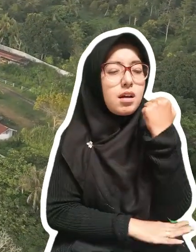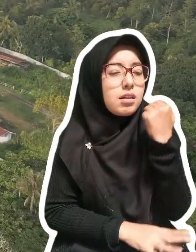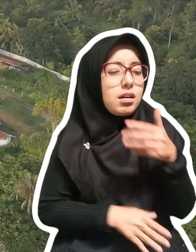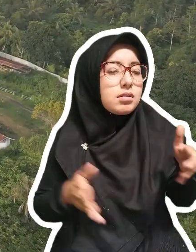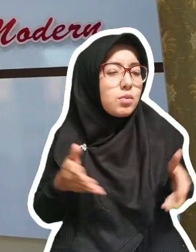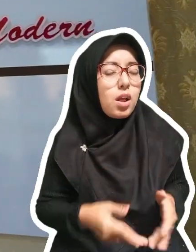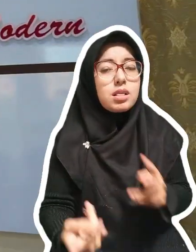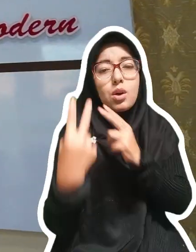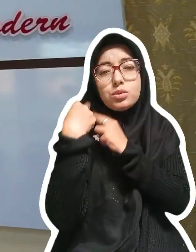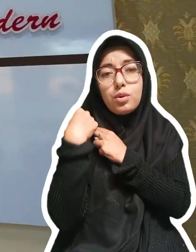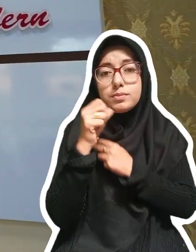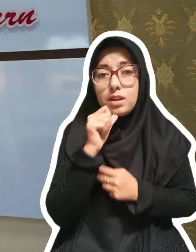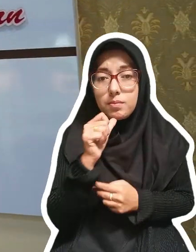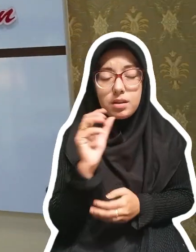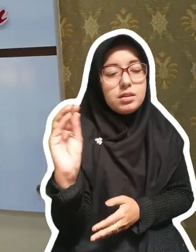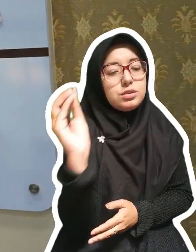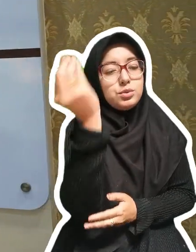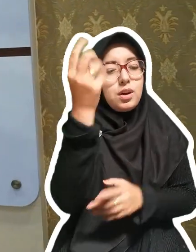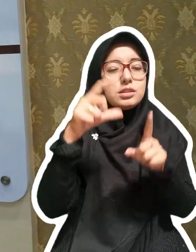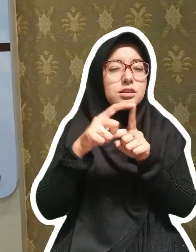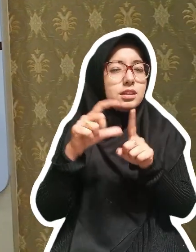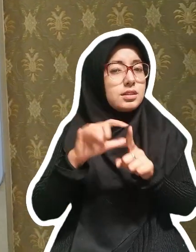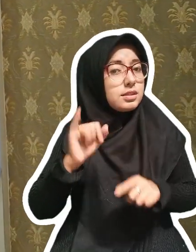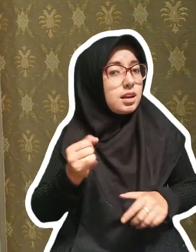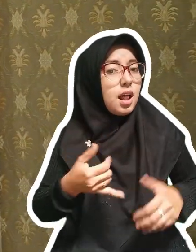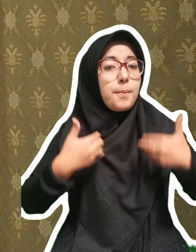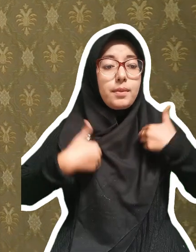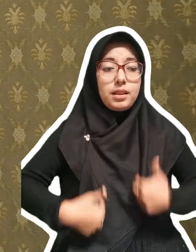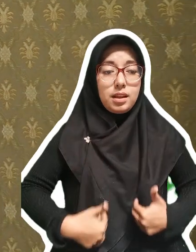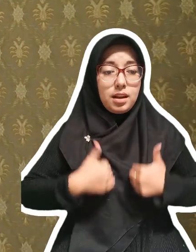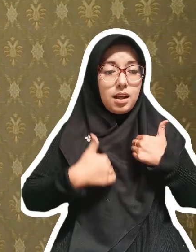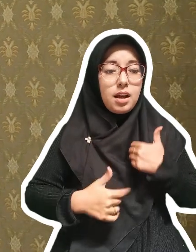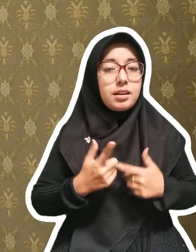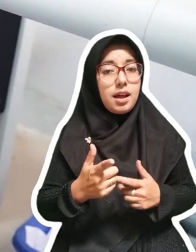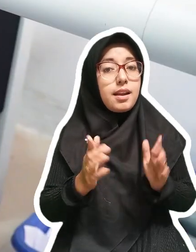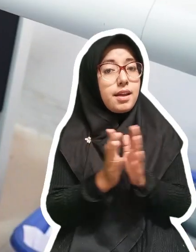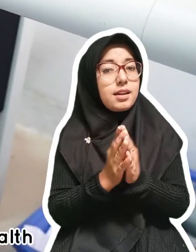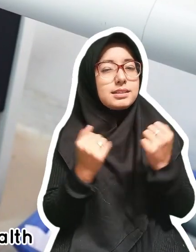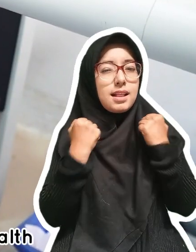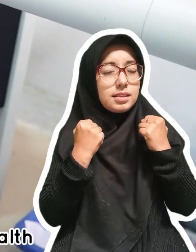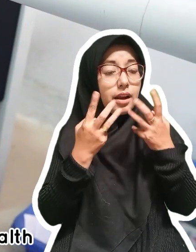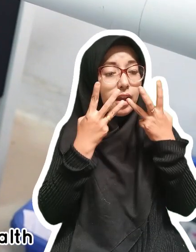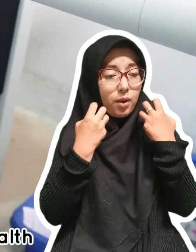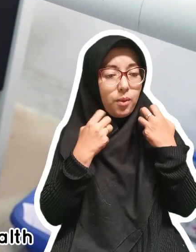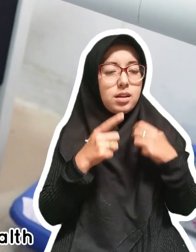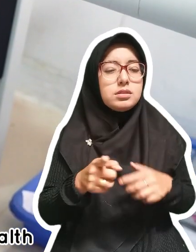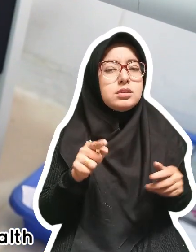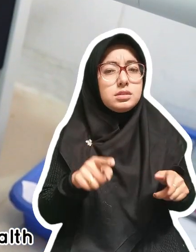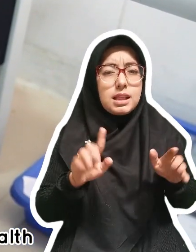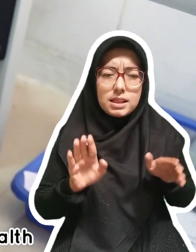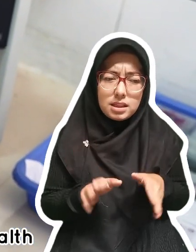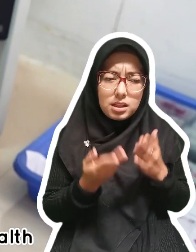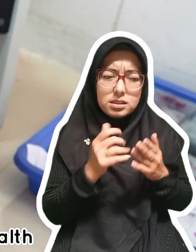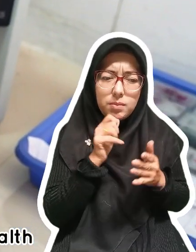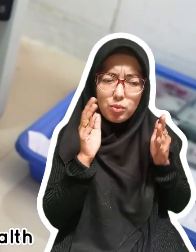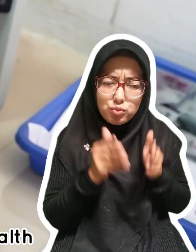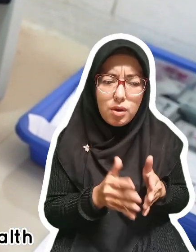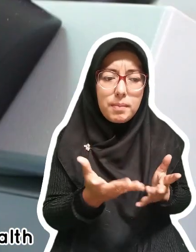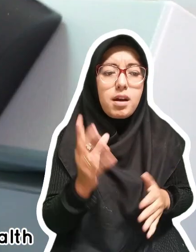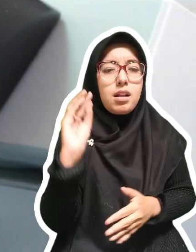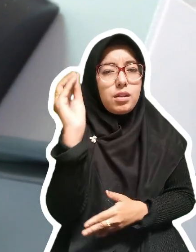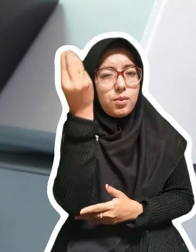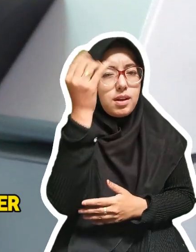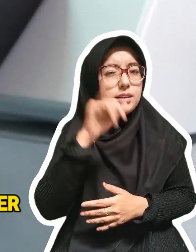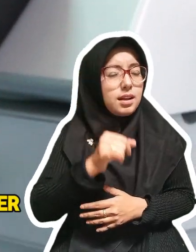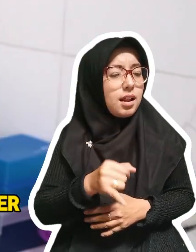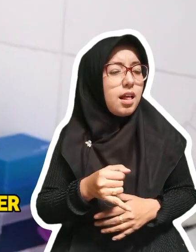di bawah dan bertanggung jawab kepada Direktur Jenderal Peternakan dan Kesehatan Hewan yang secara teknis dibina oleh Direktur Kesehatan